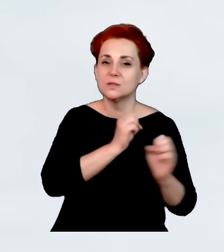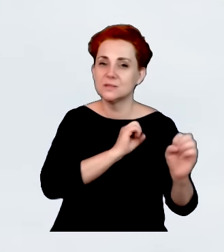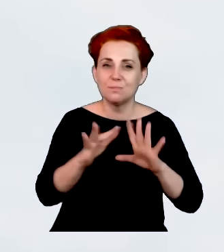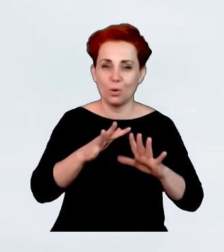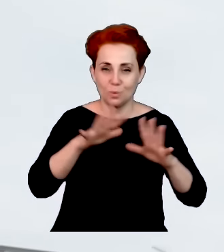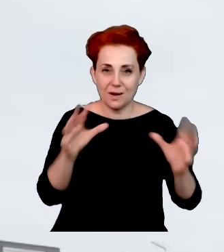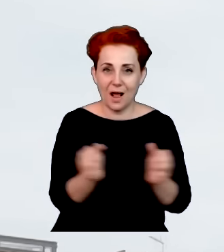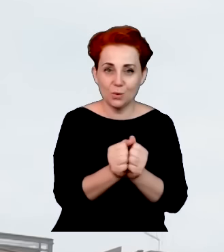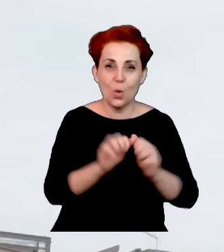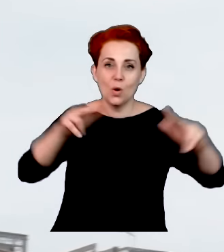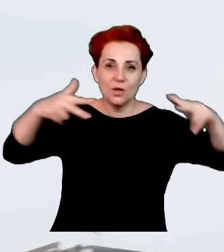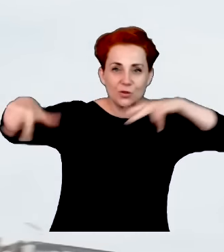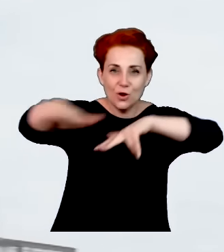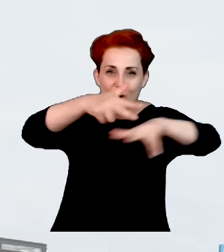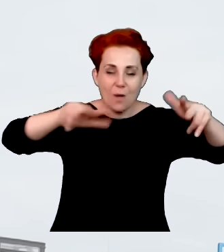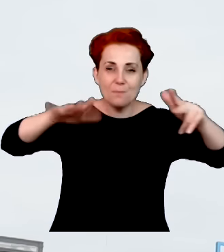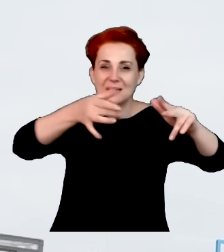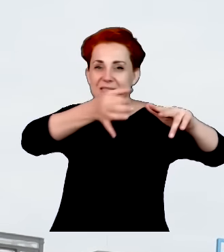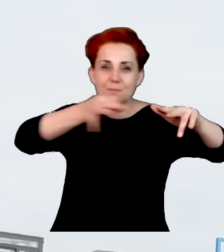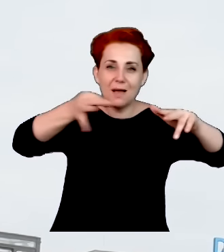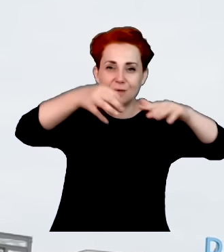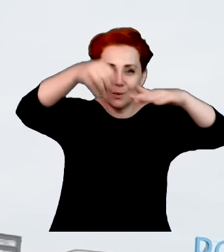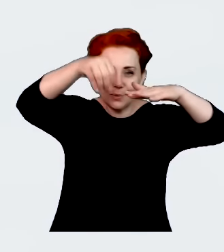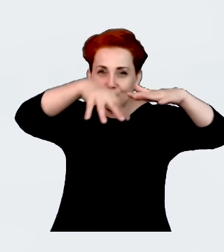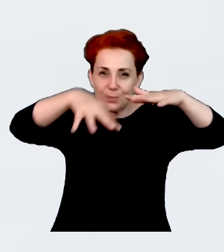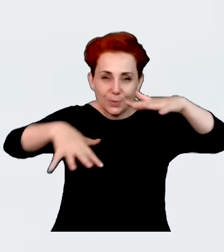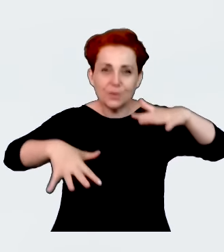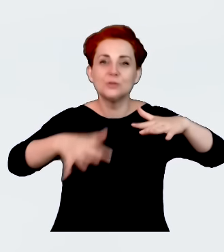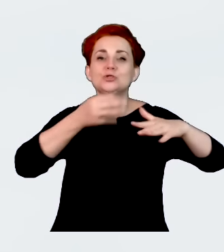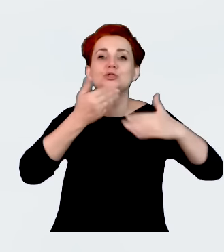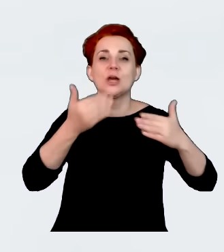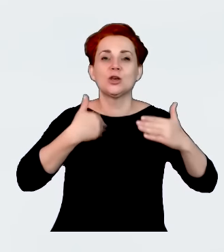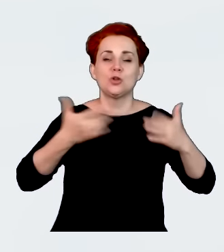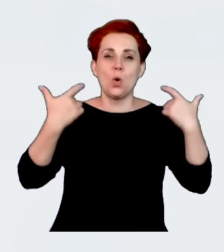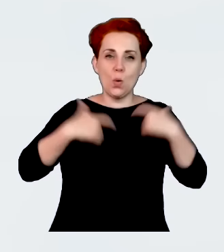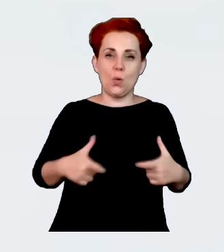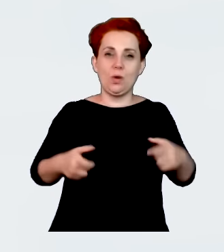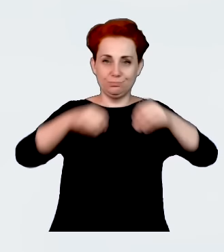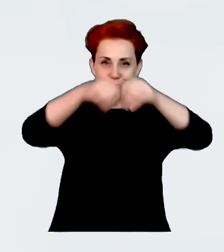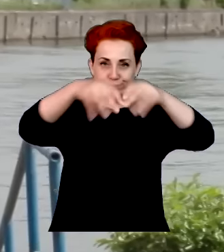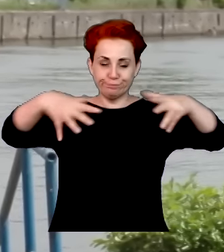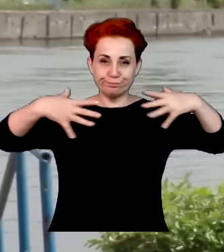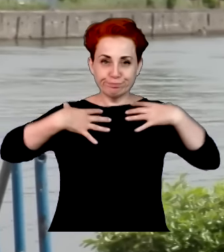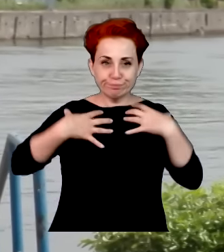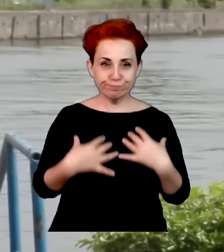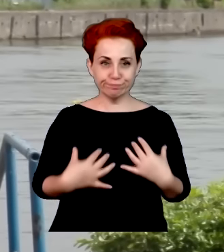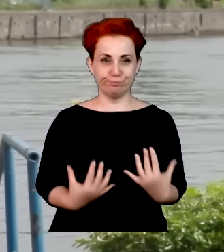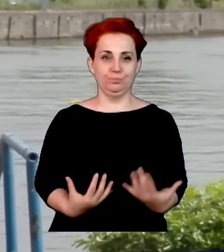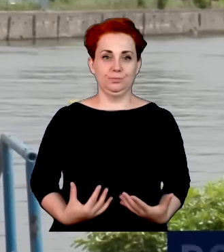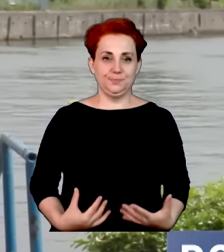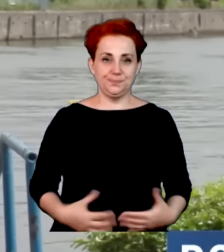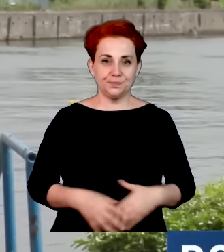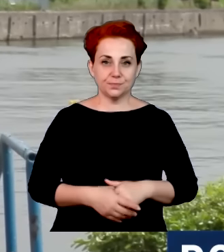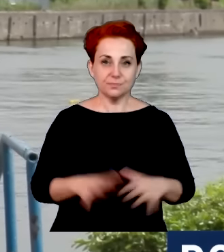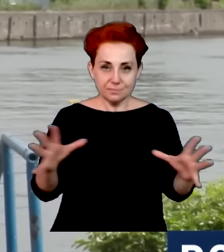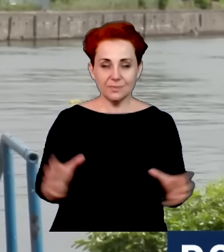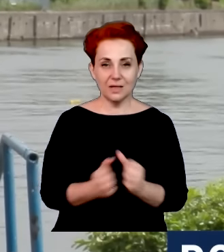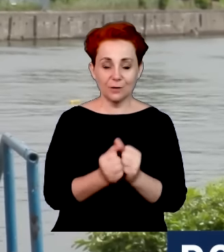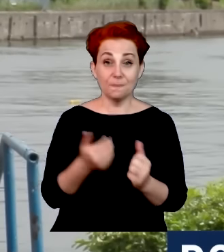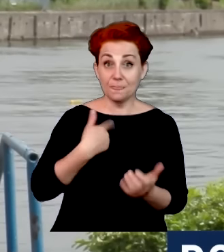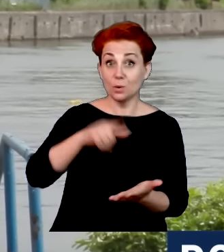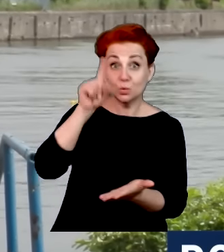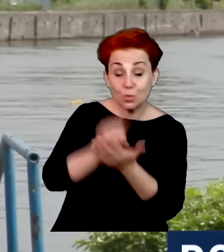użycie drona ze specjalnymi ładunkami powodującymi rozłożenie kamizelki ratunkowej. Ćwiczenia przebiegły pomyślnie. Pełen sukces. Sprawdziło się